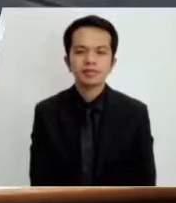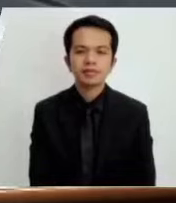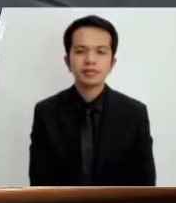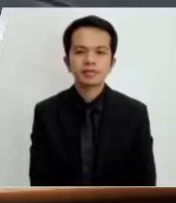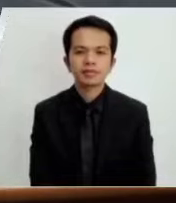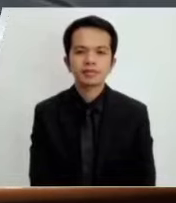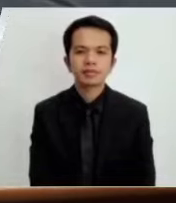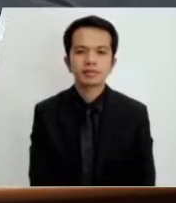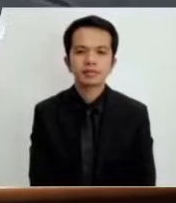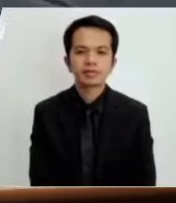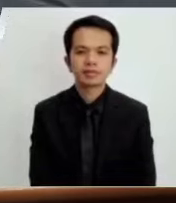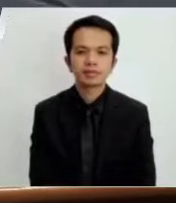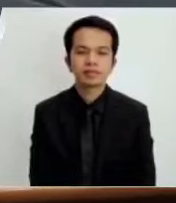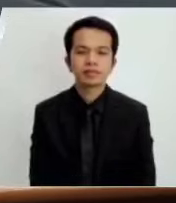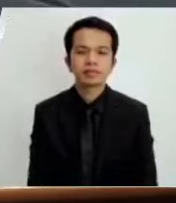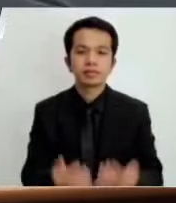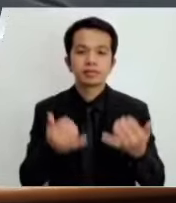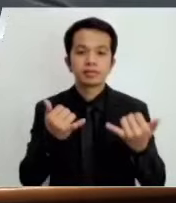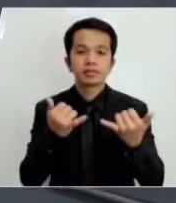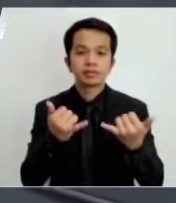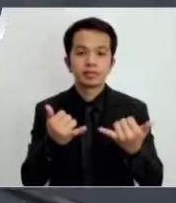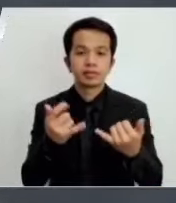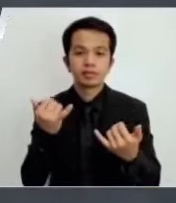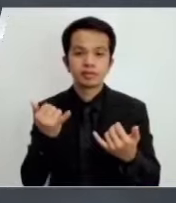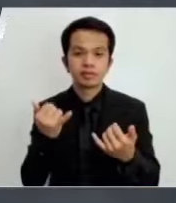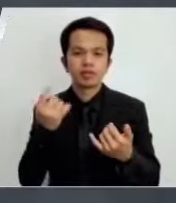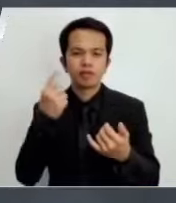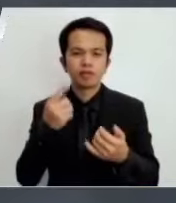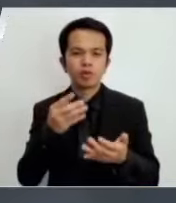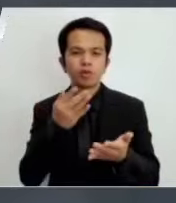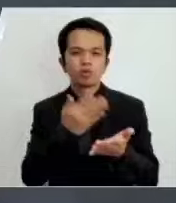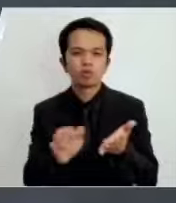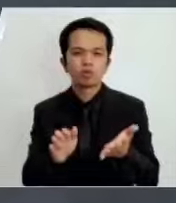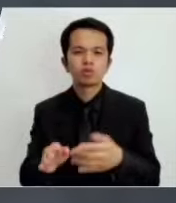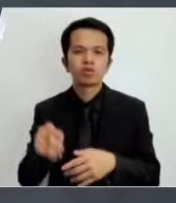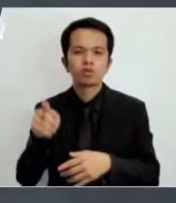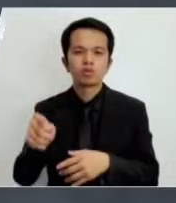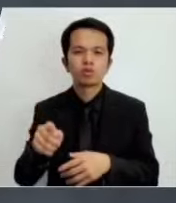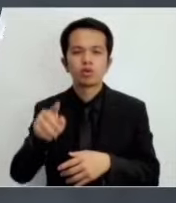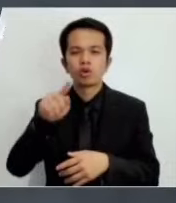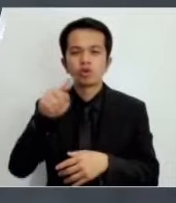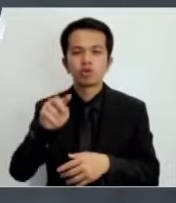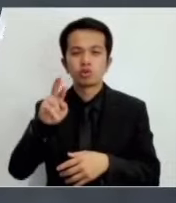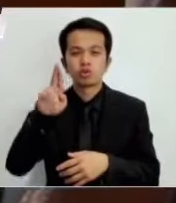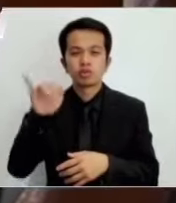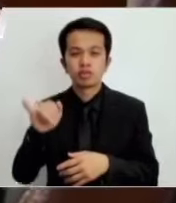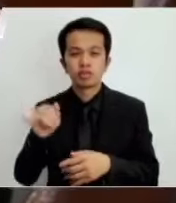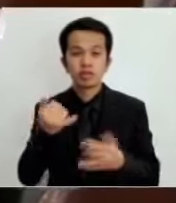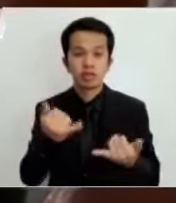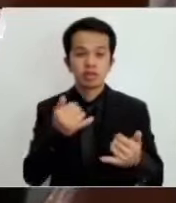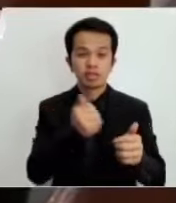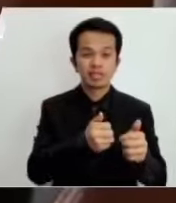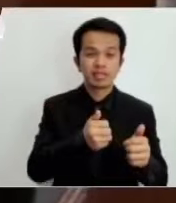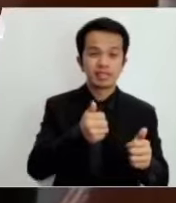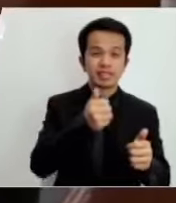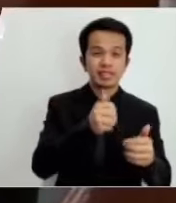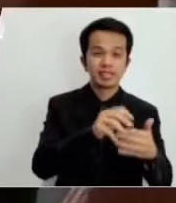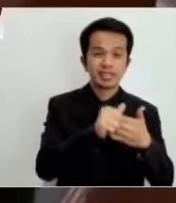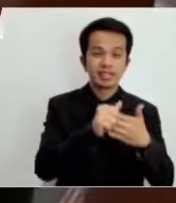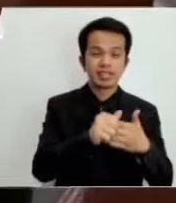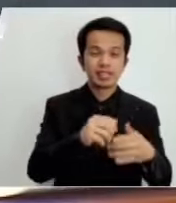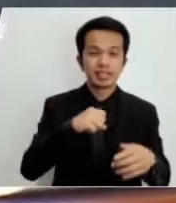Sa gitna ng alingas-ngas na may tangkang patalsikin si Senate President Juan Miguel Zubiri bilang pinuno ng Senado, may umiikot ngayon sa Senado